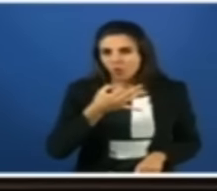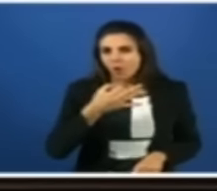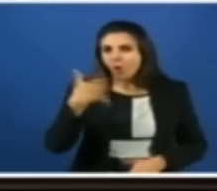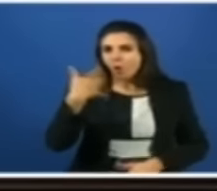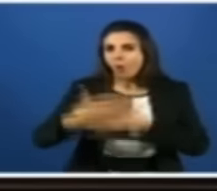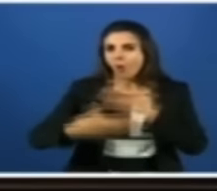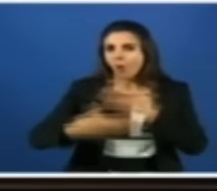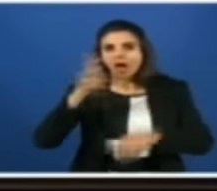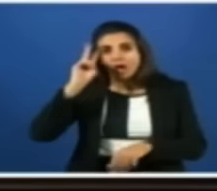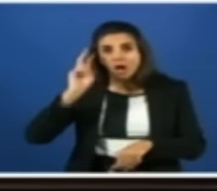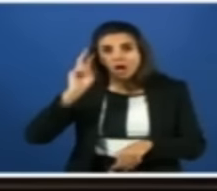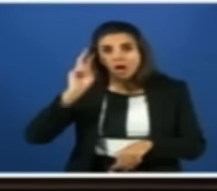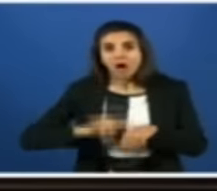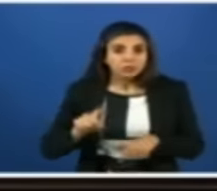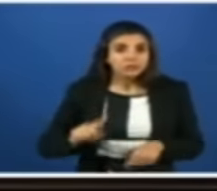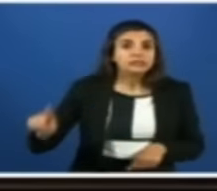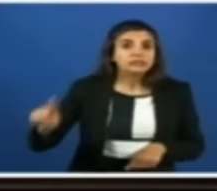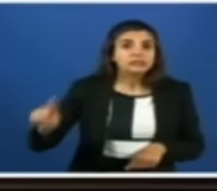olaylarını